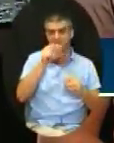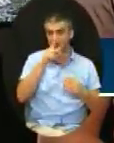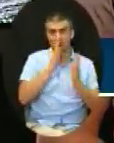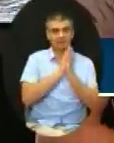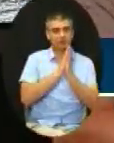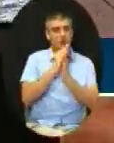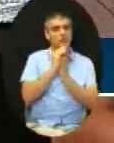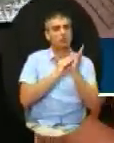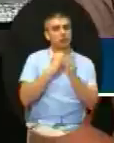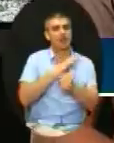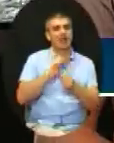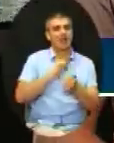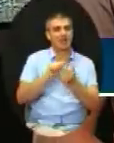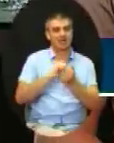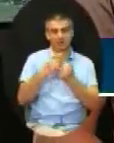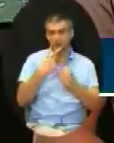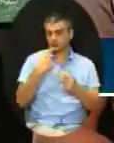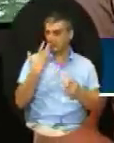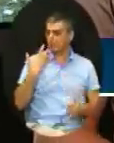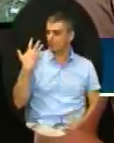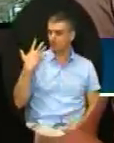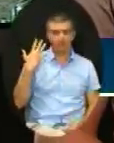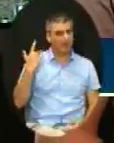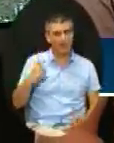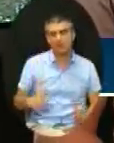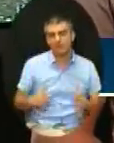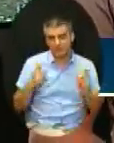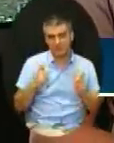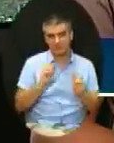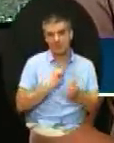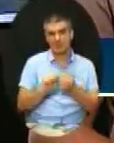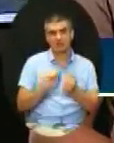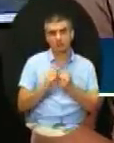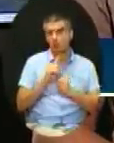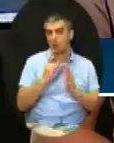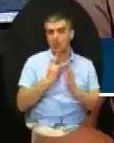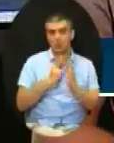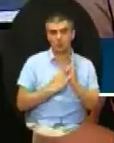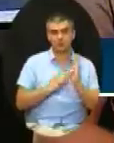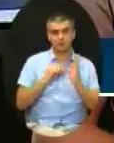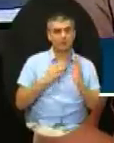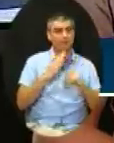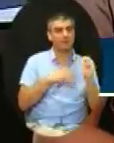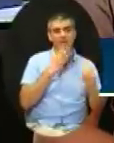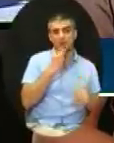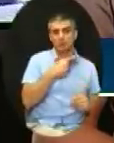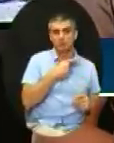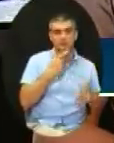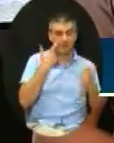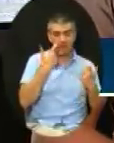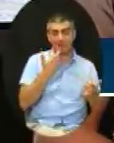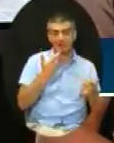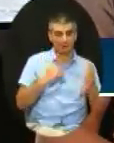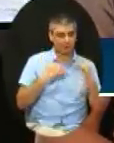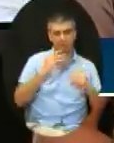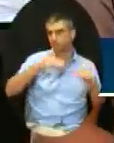האזרחי ותבקשי דוח הריסות, בשנים, בחמש שנים האחרונות, כמה מבנים נהרסו, לא חוקיים של בנייה יהודית, האכיפה היא,